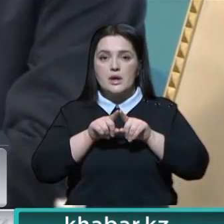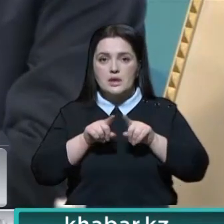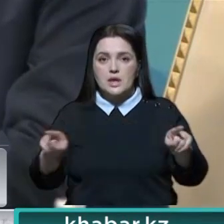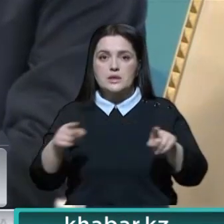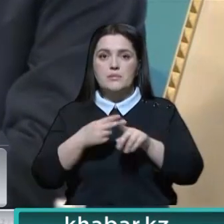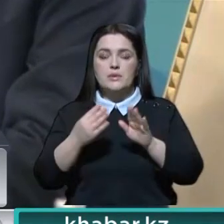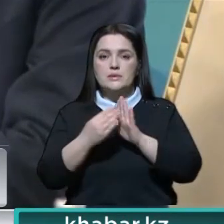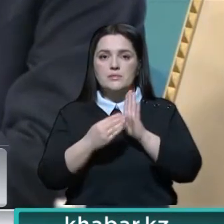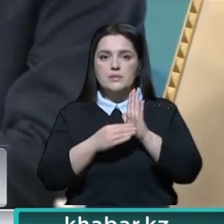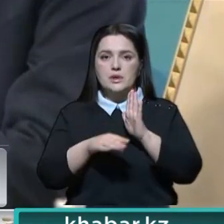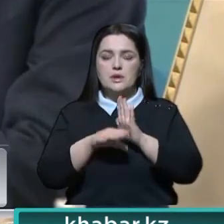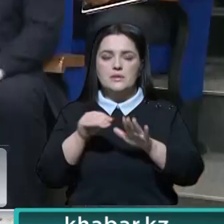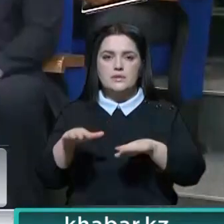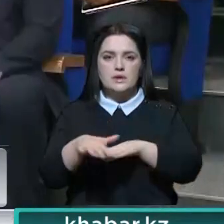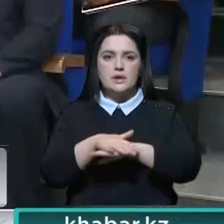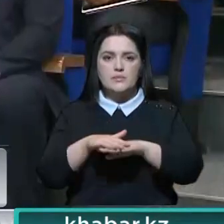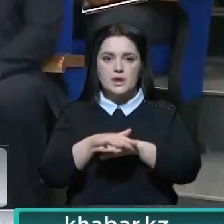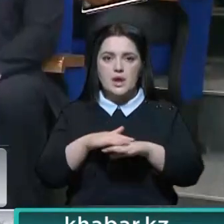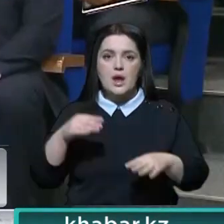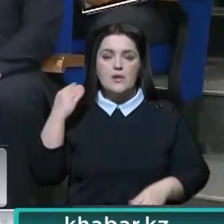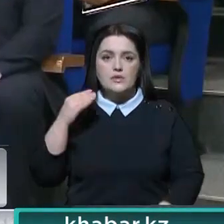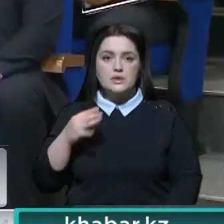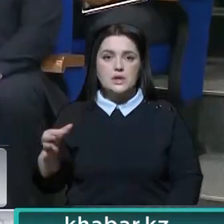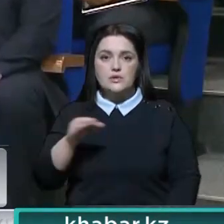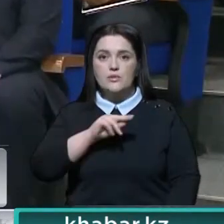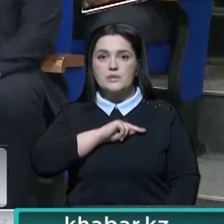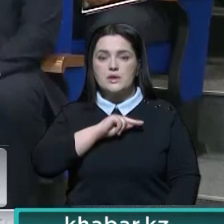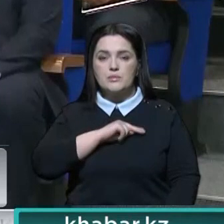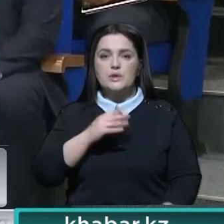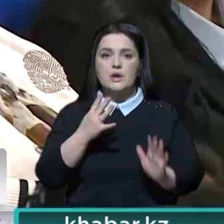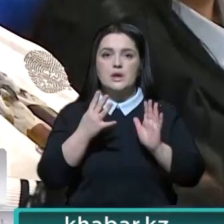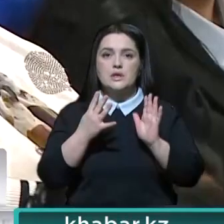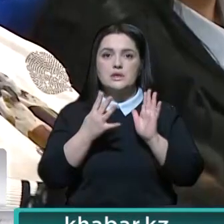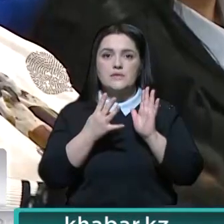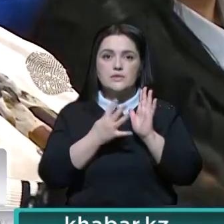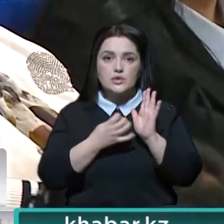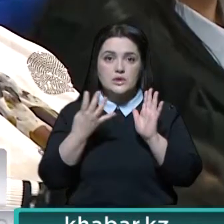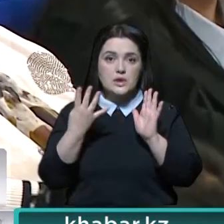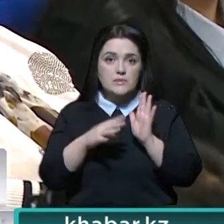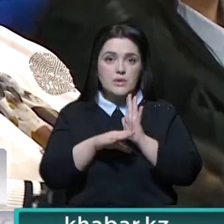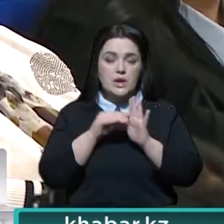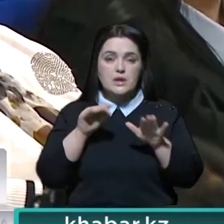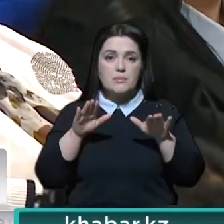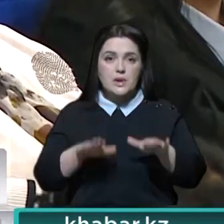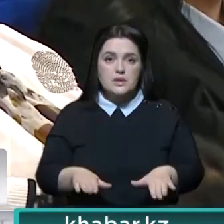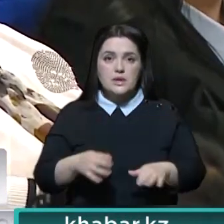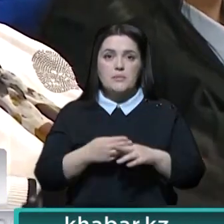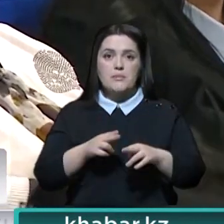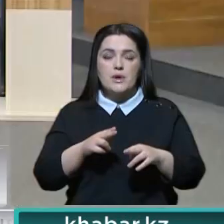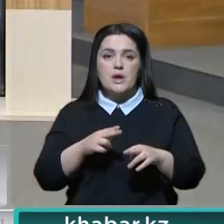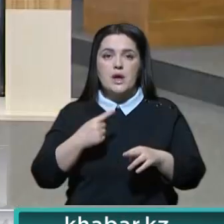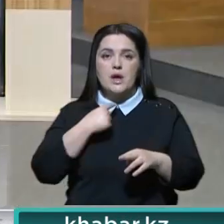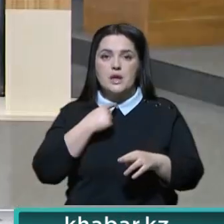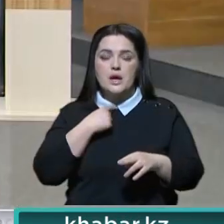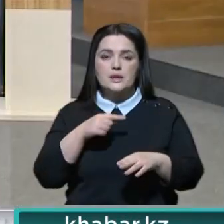предвыборной агитации и формирование списков избирателей. В Туркестанской области работает свыше 940 избирательных участков. В